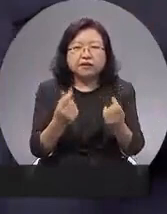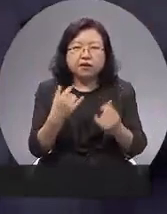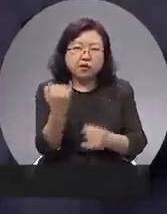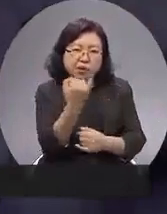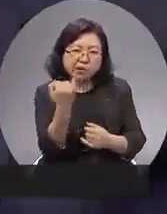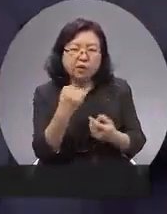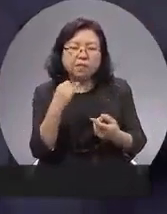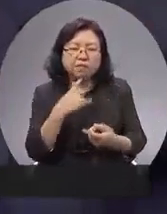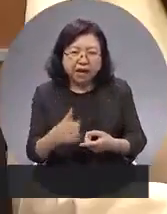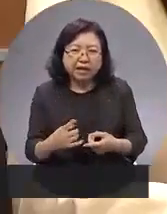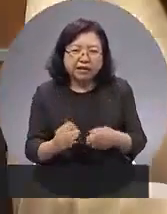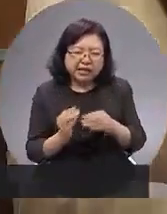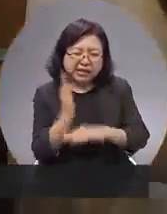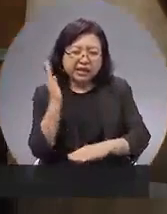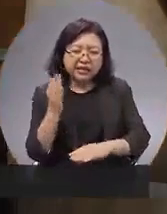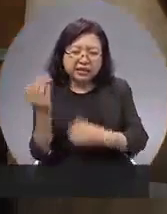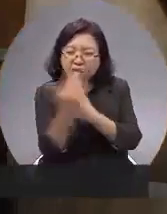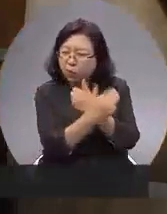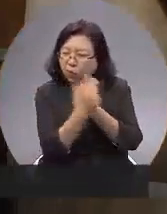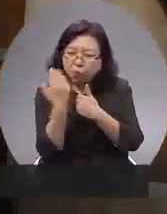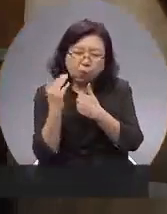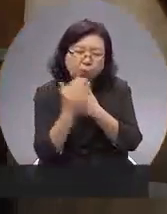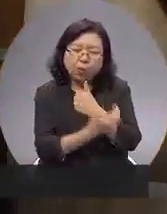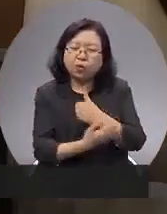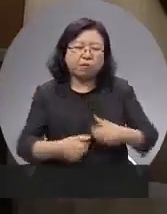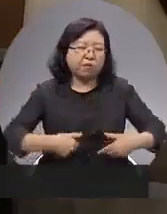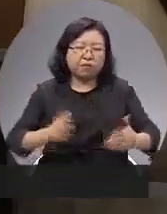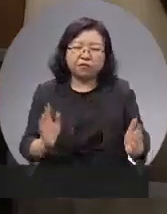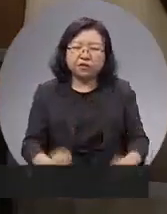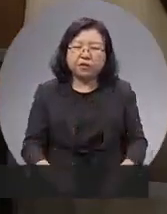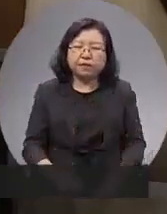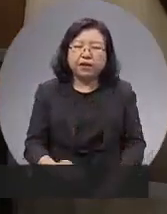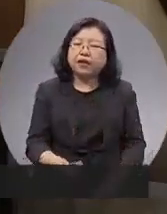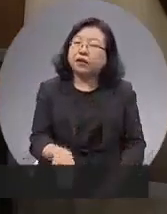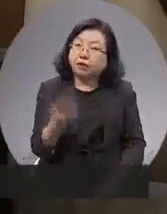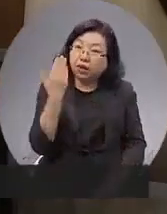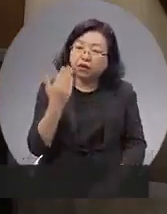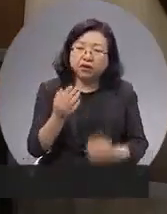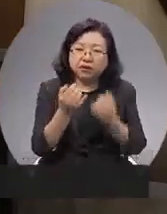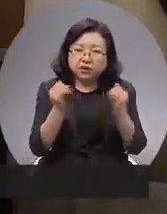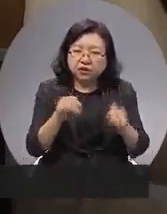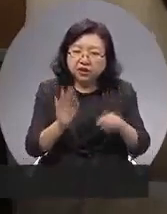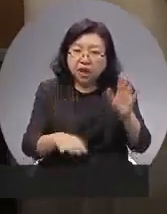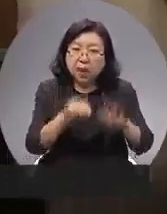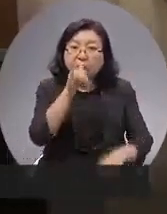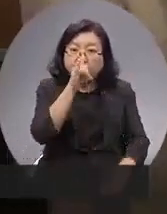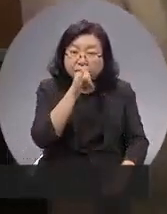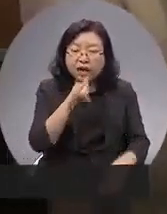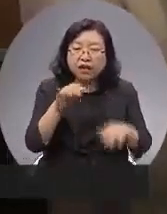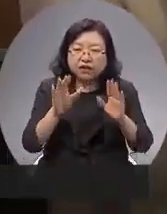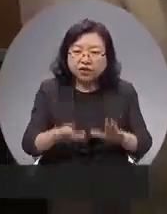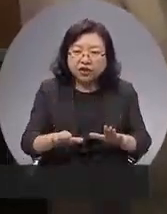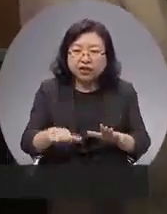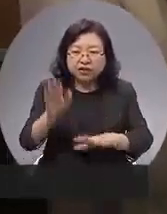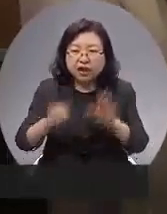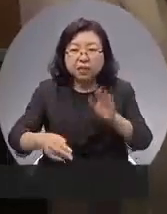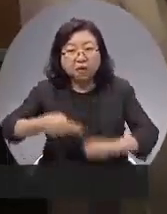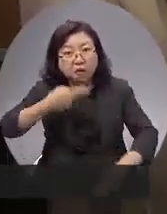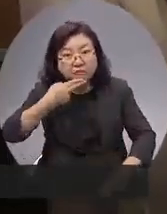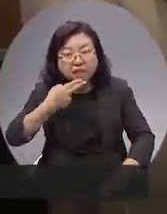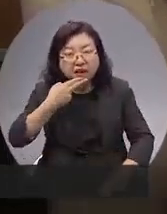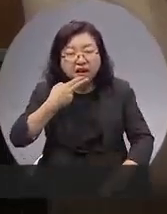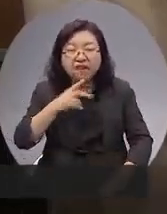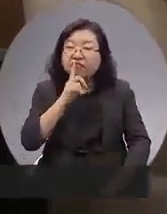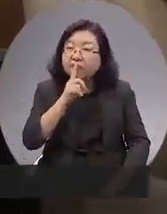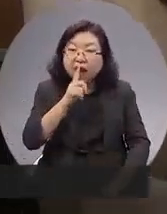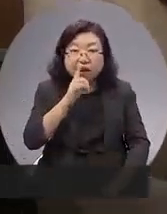한다고 답했습니다. 과거에는 분명히 차별이 존재했으나 현재는 받고 있는 차별 등이 없다라는 부분들이 이렇게 의견들이